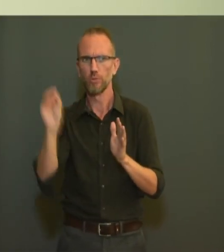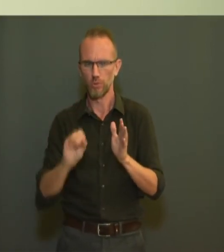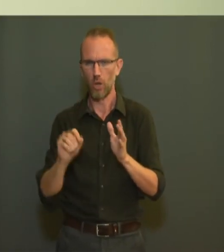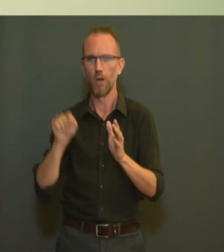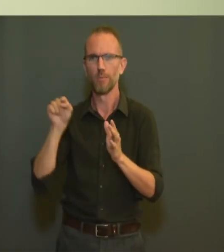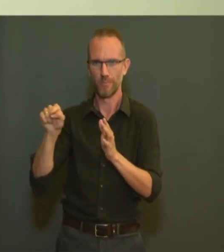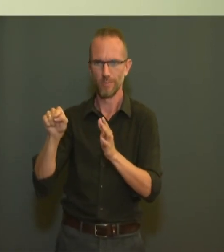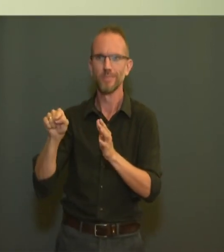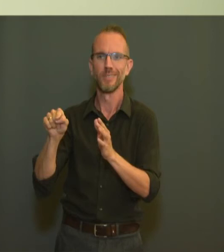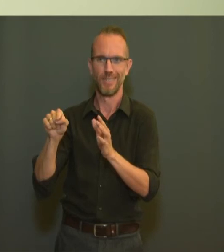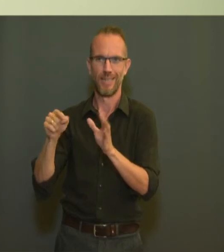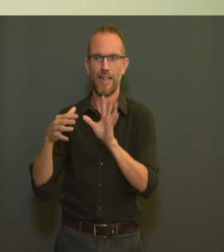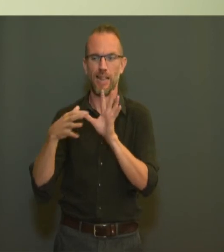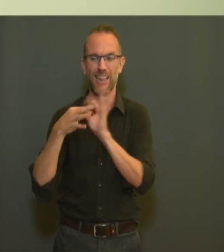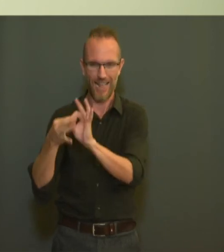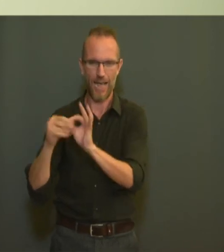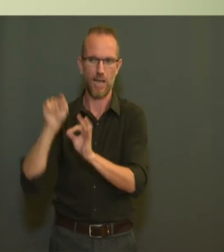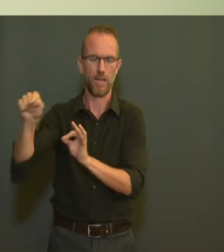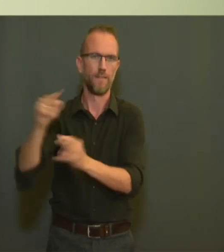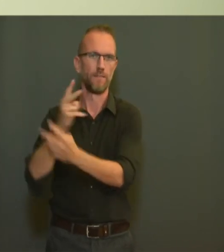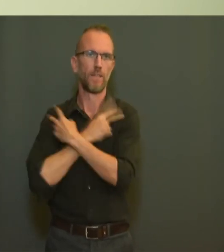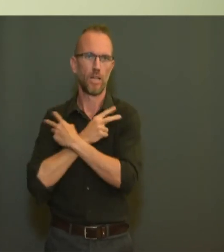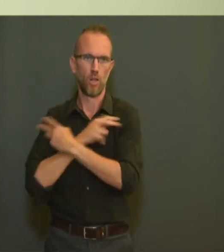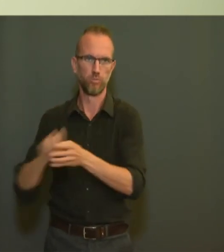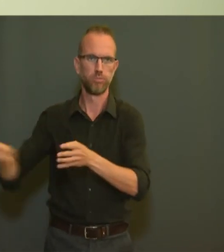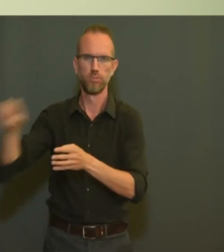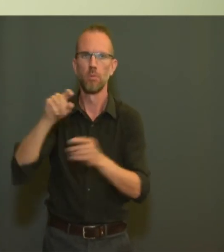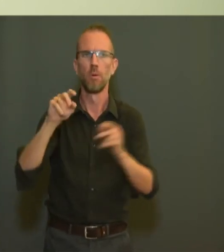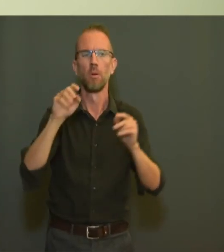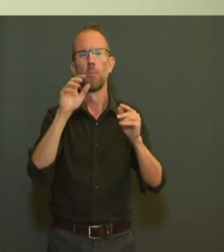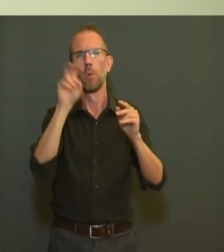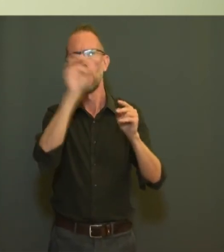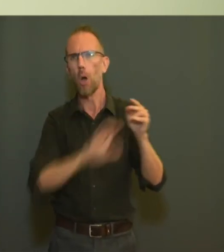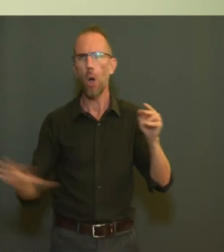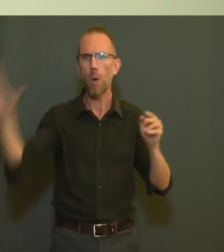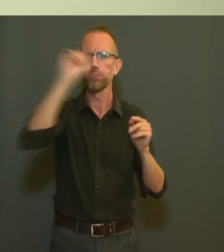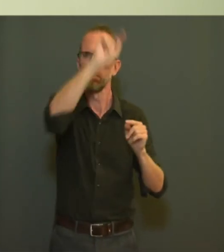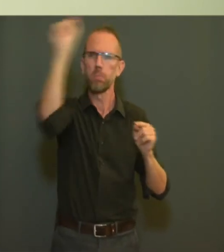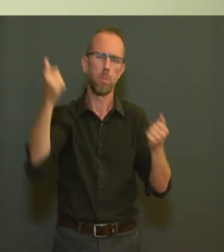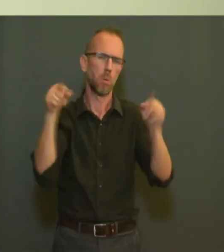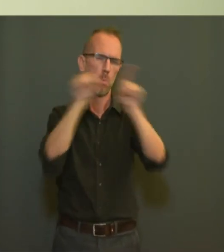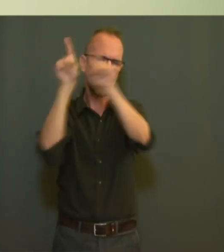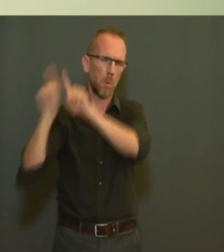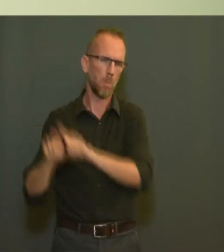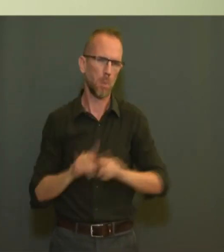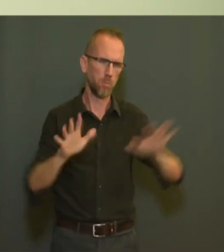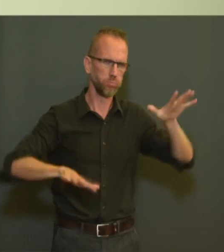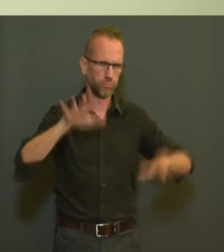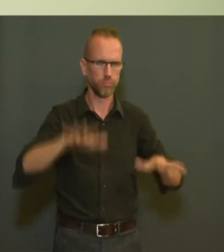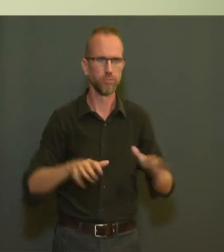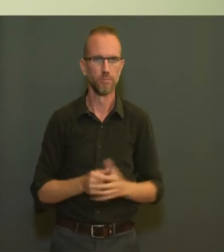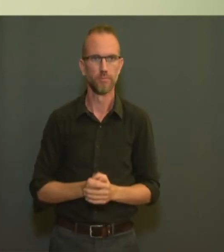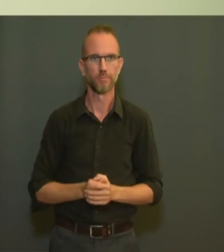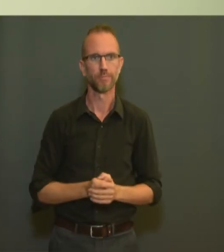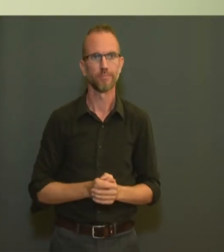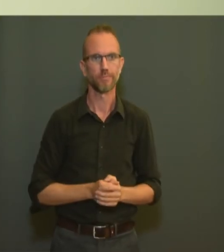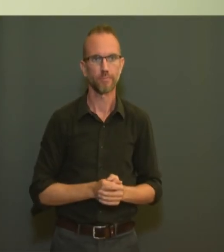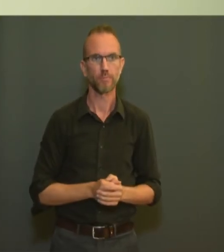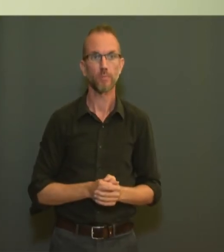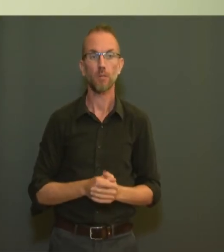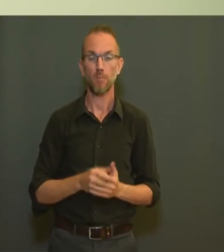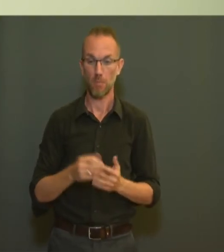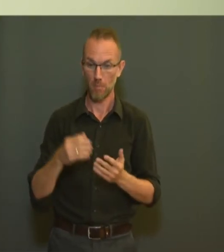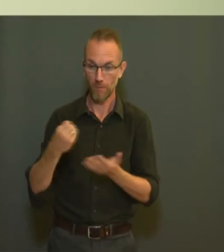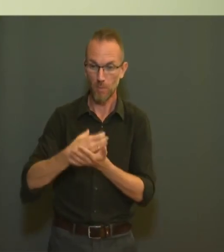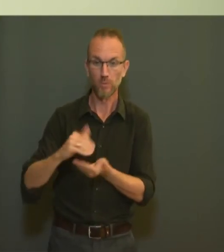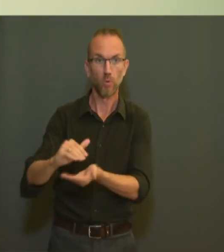moyenne européenne. Alors, qu'est-ce qu'il faut bâtir là-dessus? Eh bien, je pense que c'est l'occasion de dire que c'est important de remplir ces PLF, que